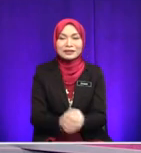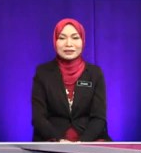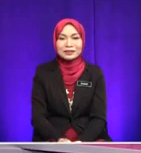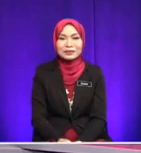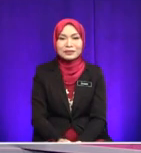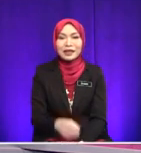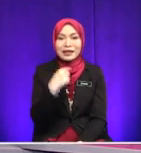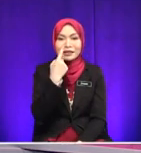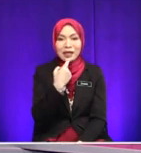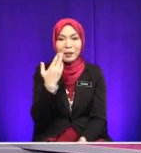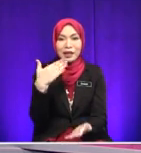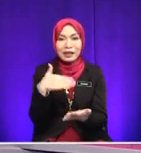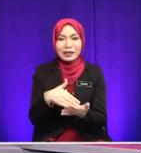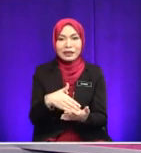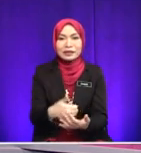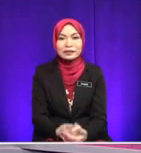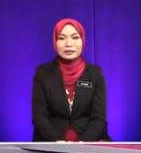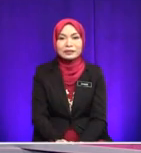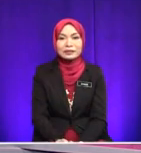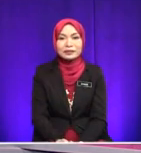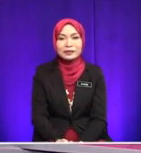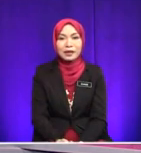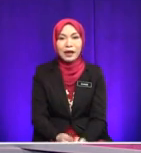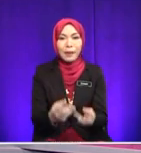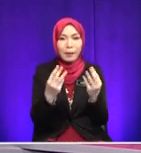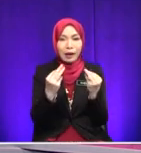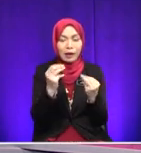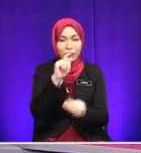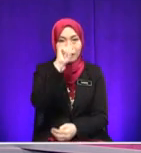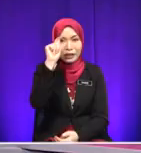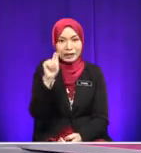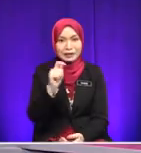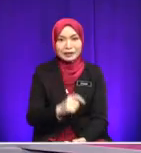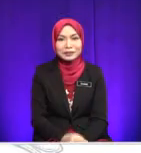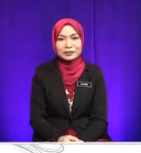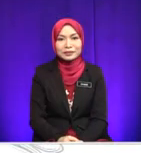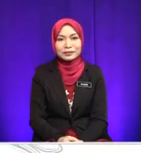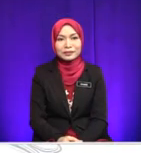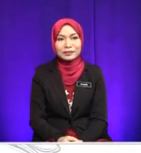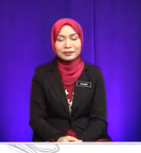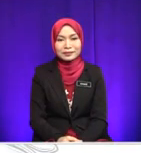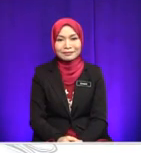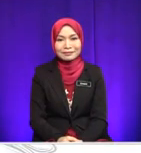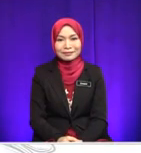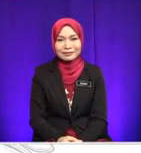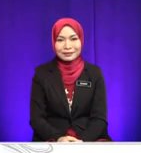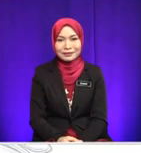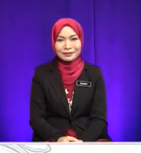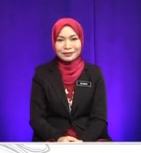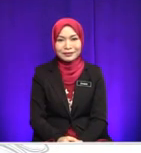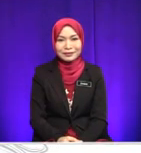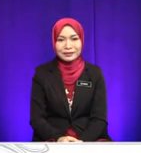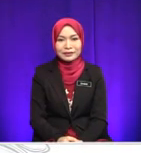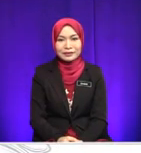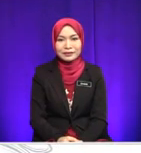lagi nak bertanya, nak mengutarakan soalan untuk Kementerian Luar Negeri ini? Okey. Angkat